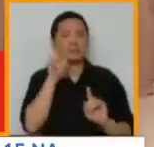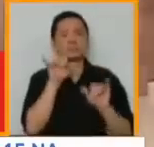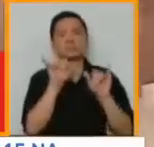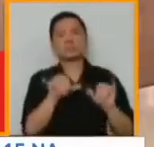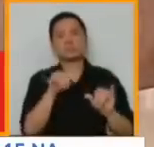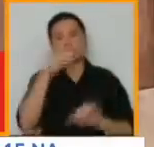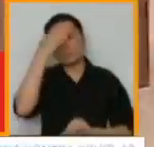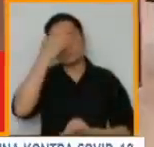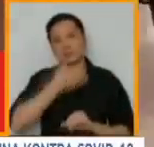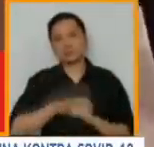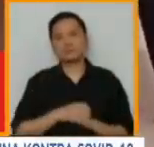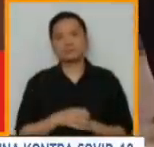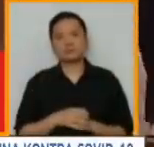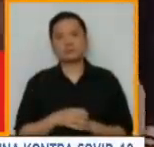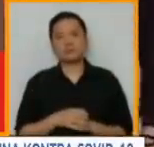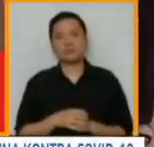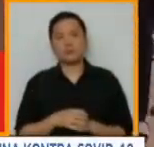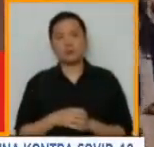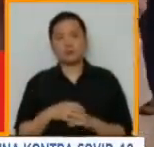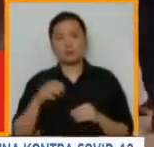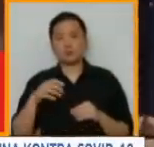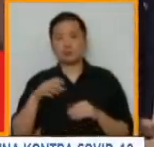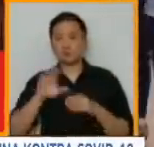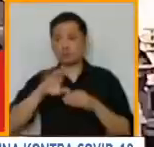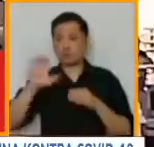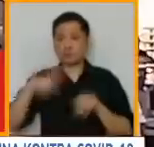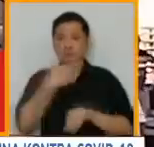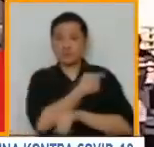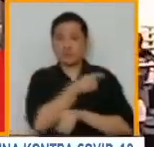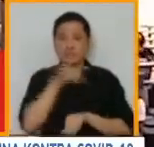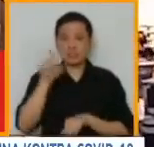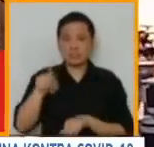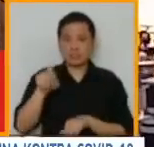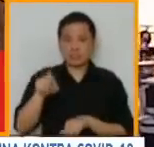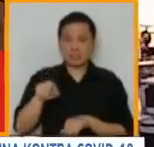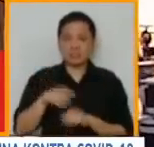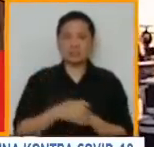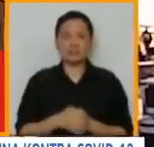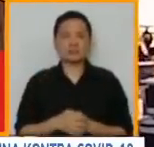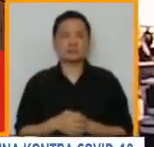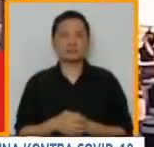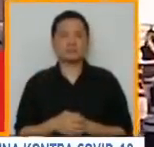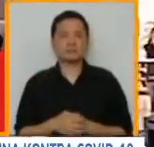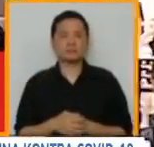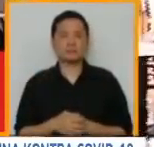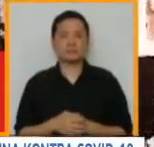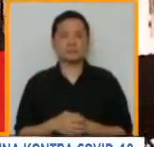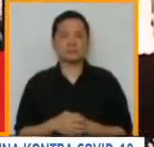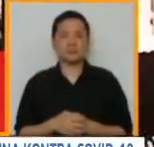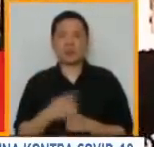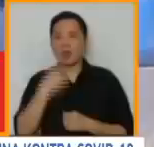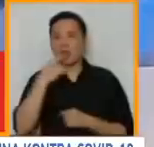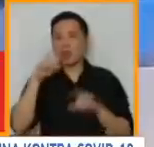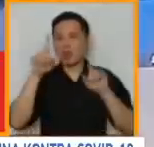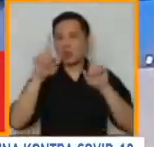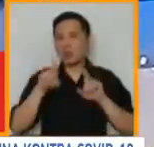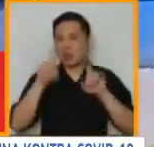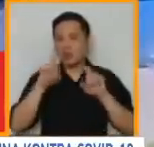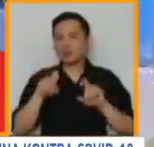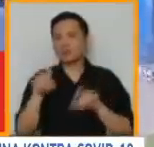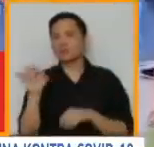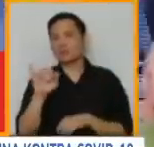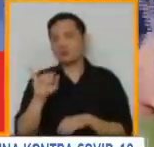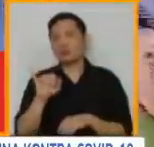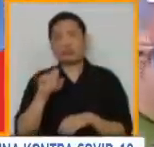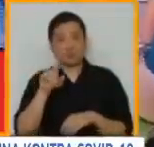sa lungsod. Kapag hindi pa bakunado at walang negative RT-PCR test, kailangan mag-quarantine. Wala na rin curfew